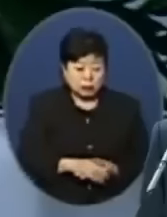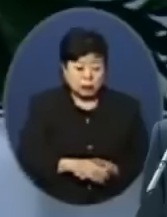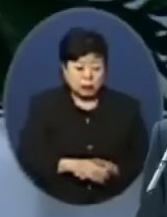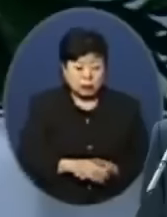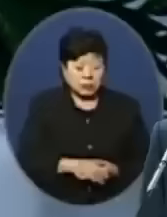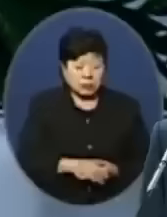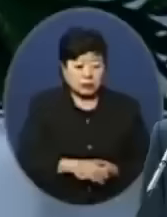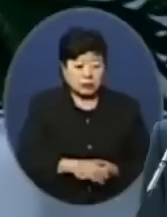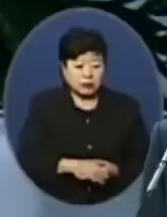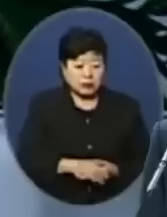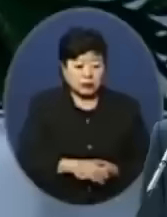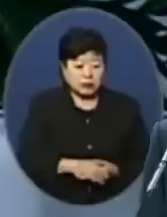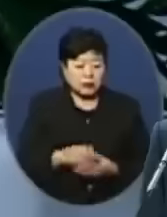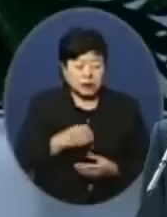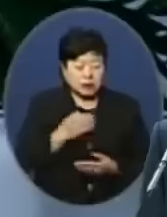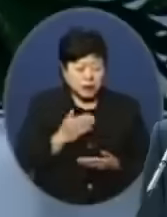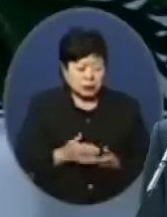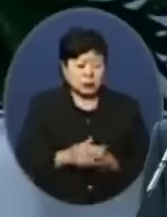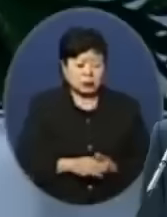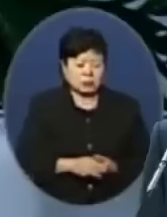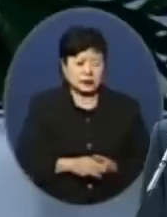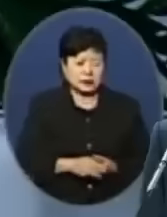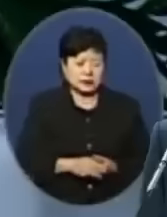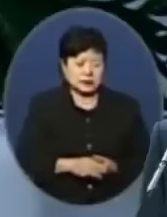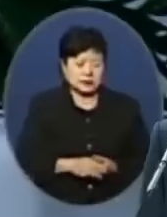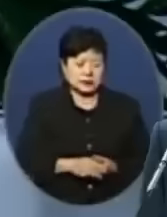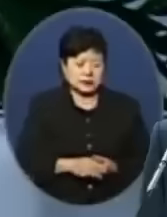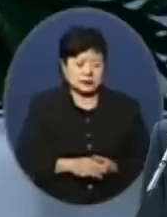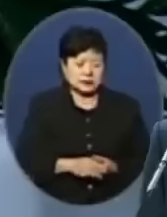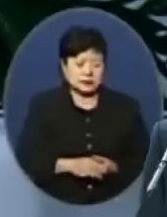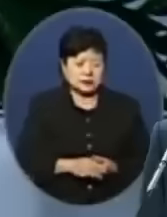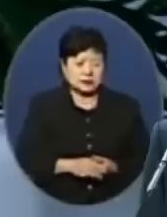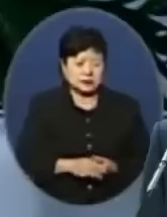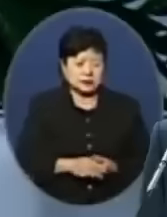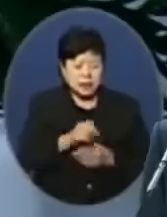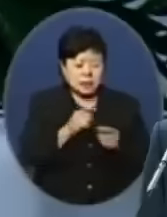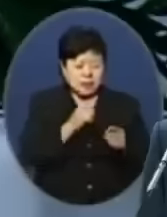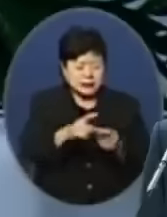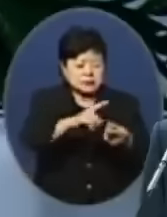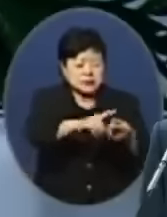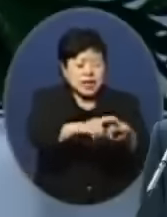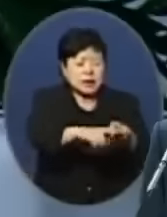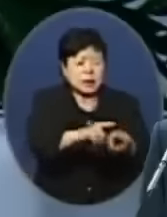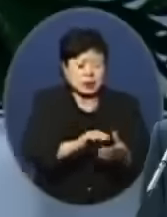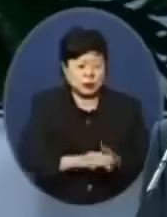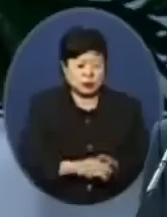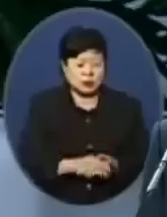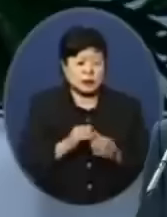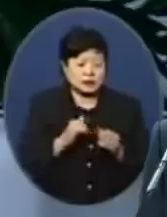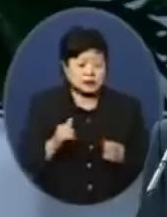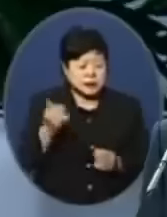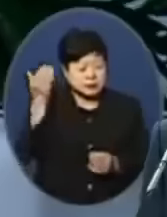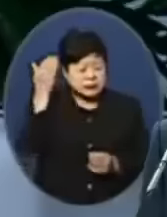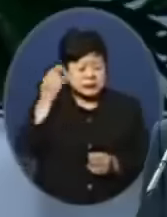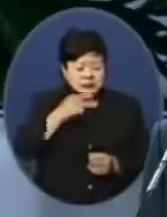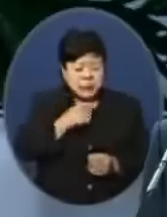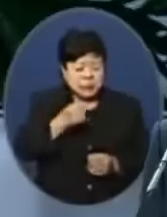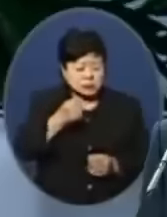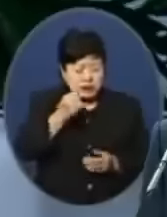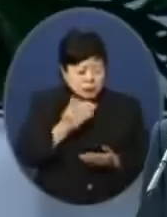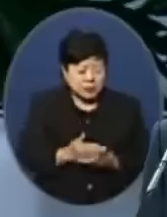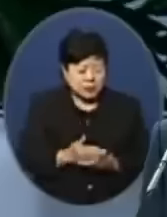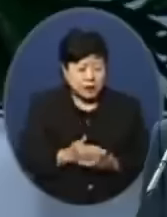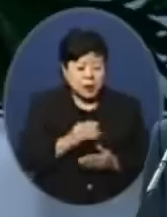그러니까 걱정하지 말고 너희들 하나님 말씀을 듣기 전에 인간적인 지식만 가지고 행하지